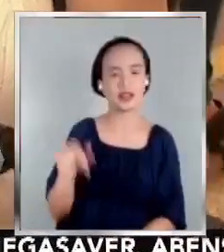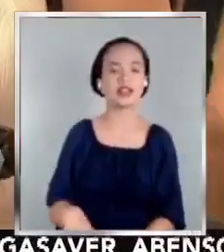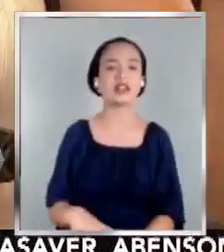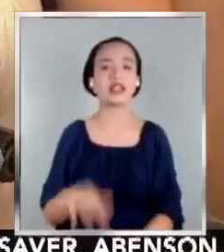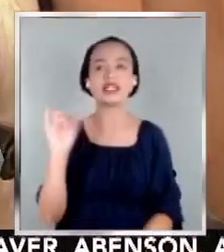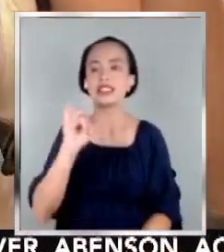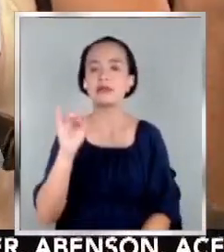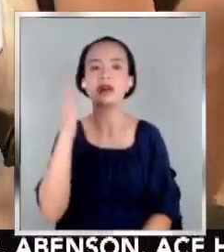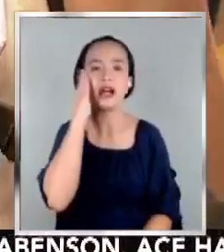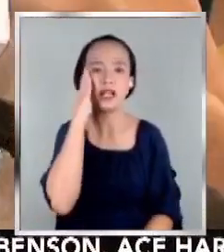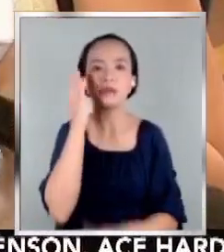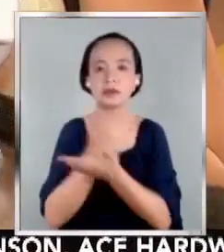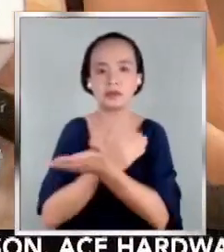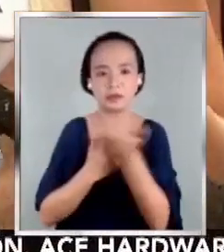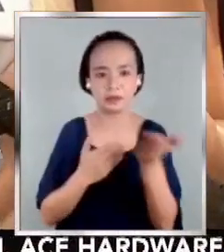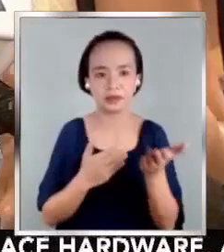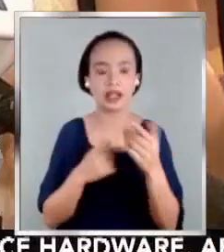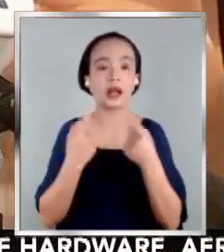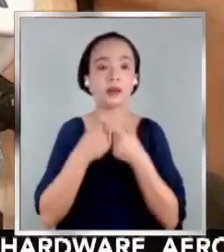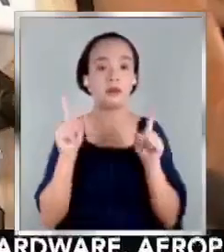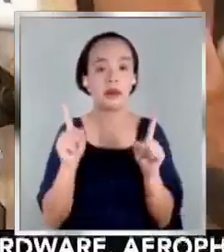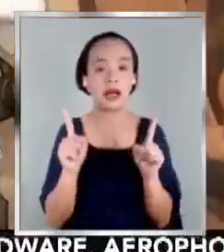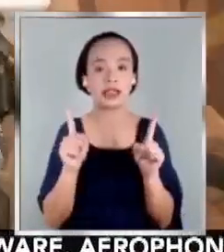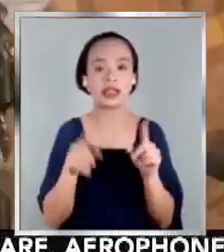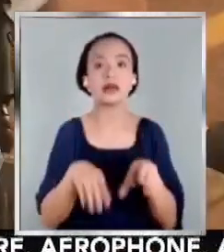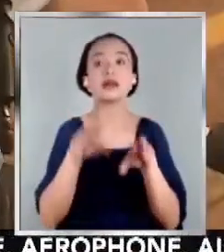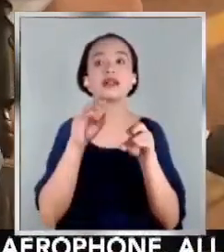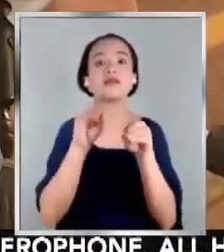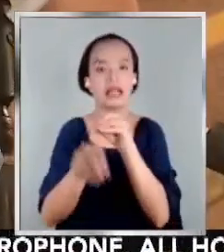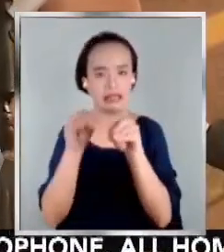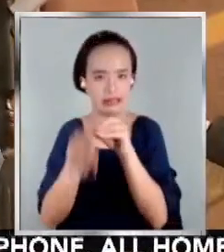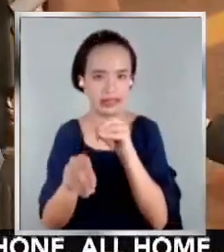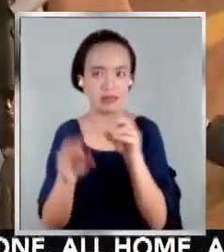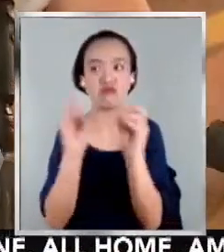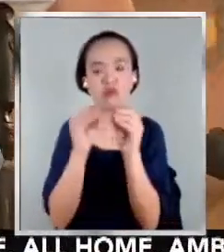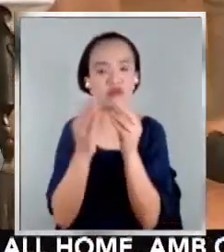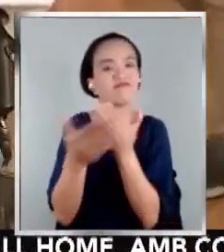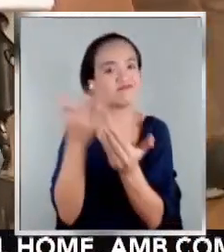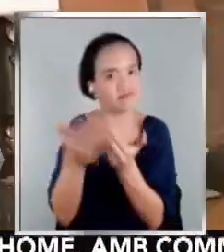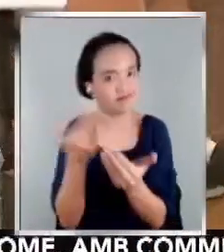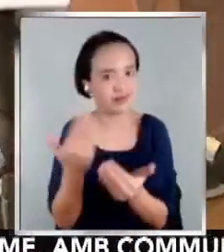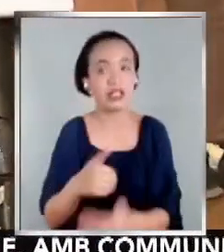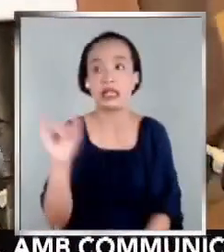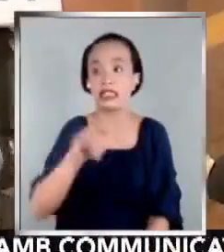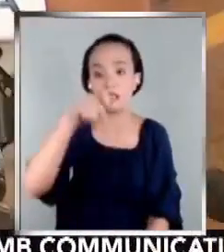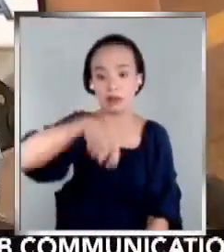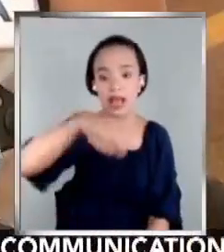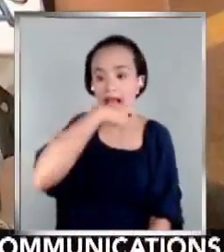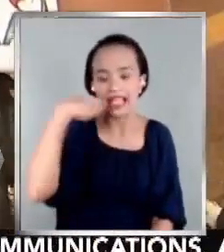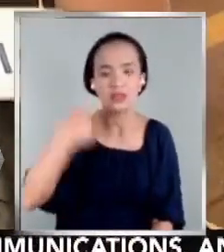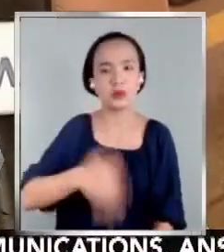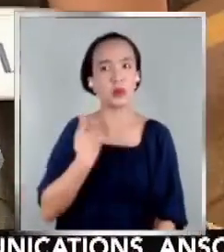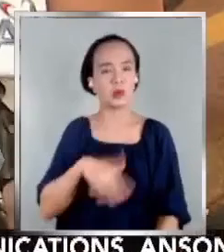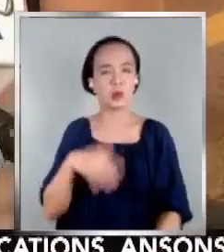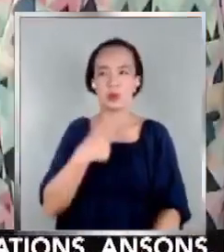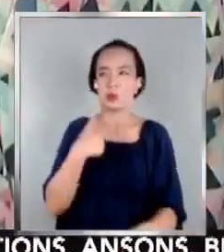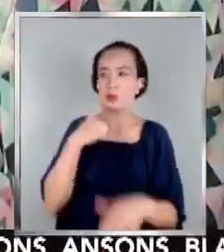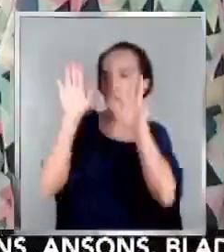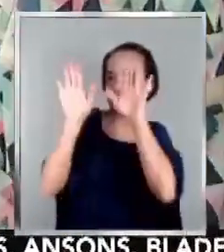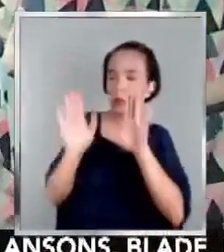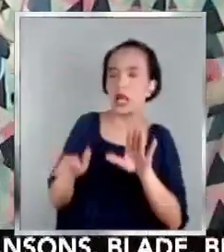to you. Pero it's the plant-based version, so it's easier. Same with the barbecue po. Super hanga ako sa inyo. Thank you. Ang